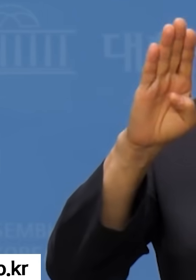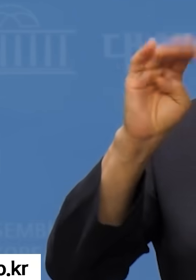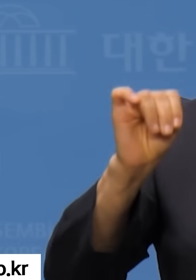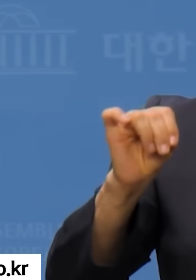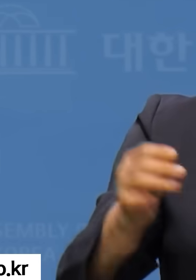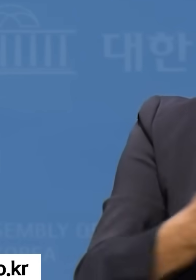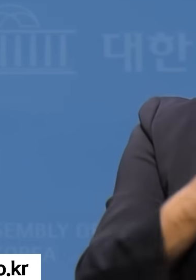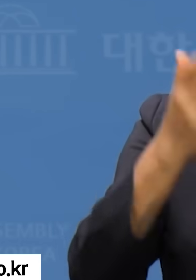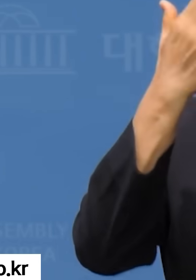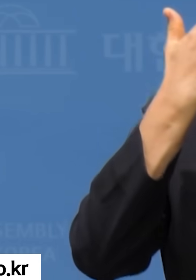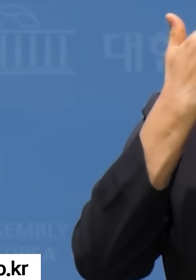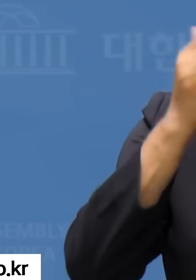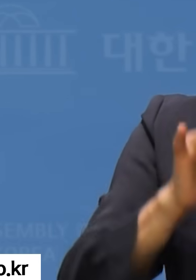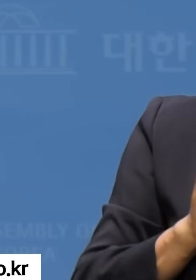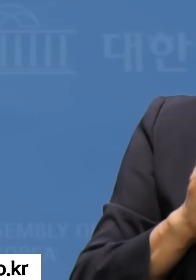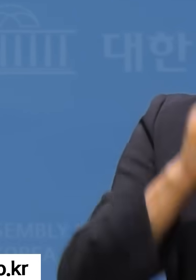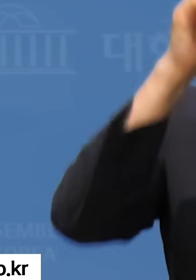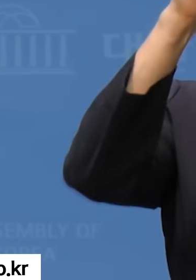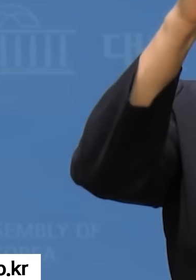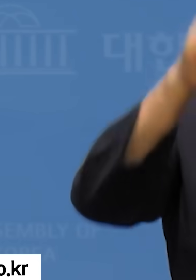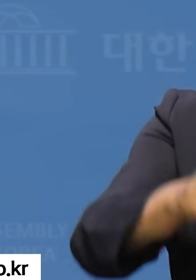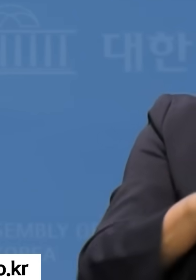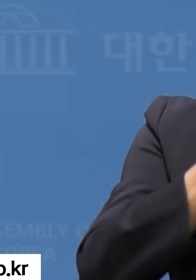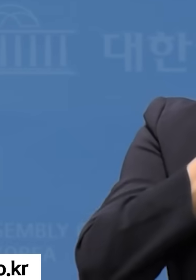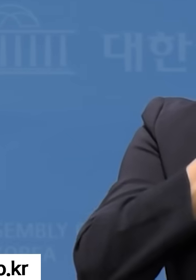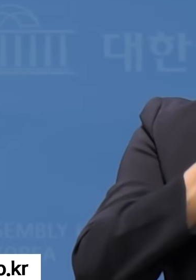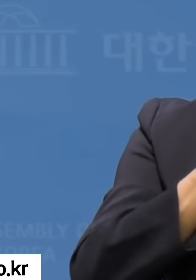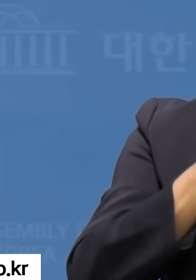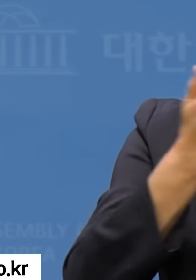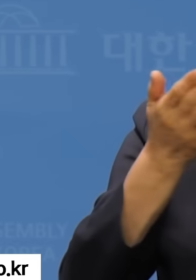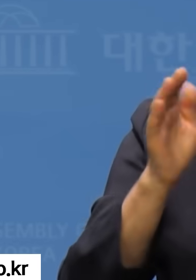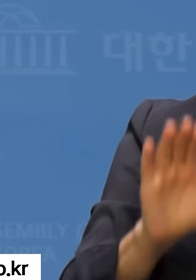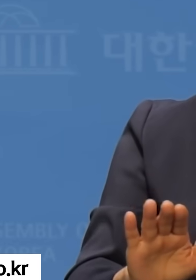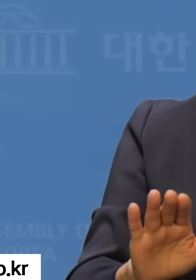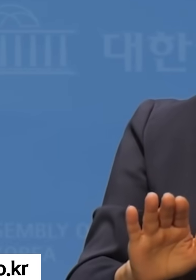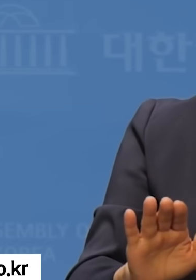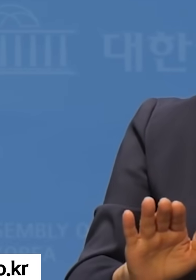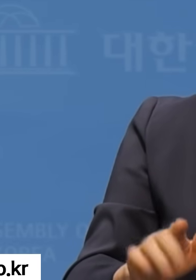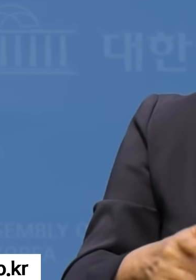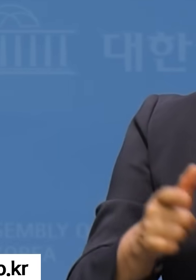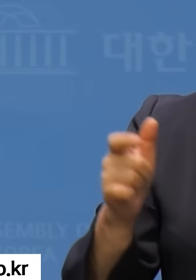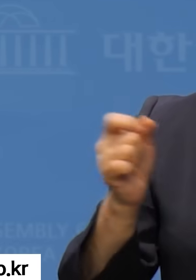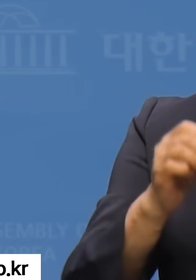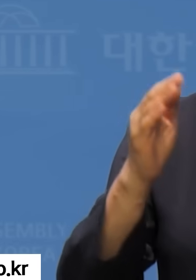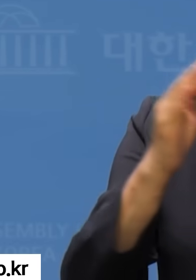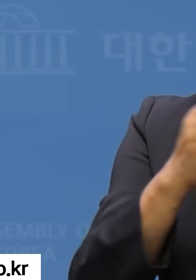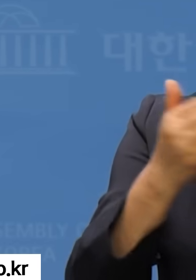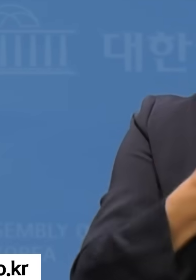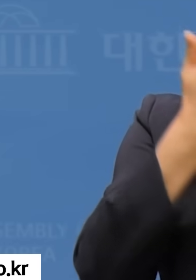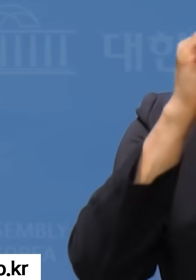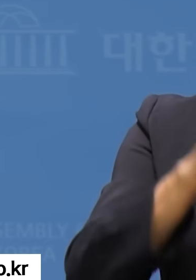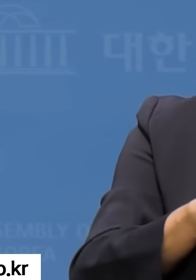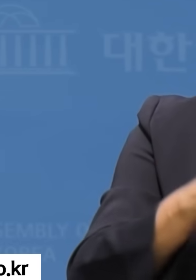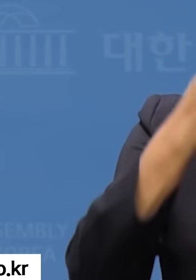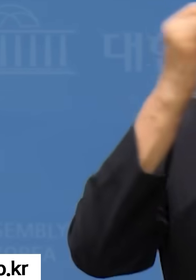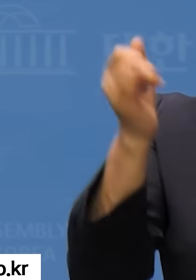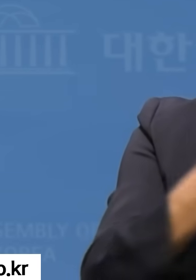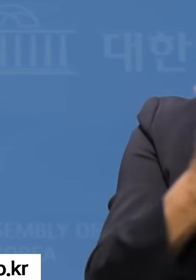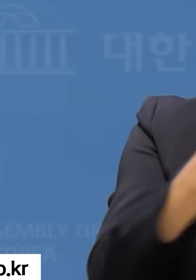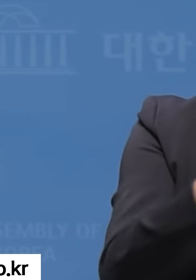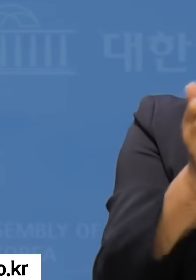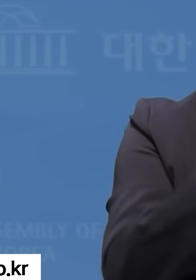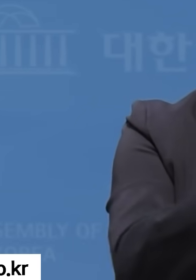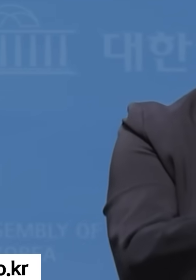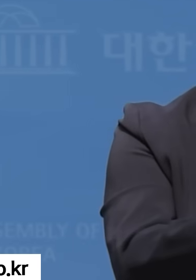미 본토까지 날아가는 미사일임에도 불구하고 옆집 돌멩이라고 인식하는 이재명